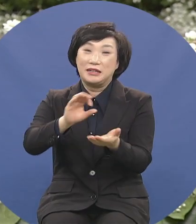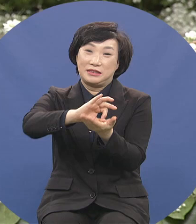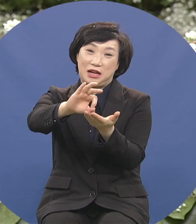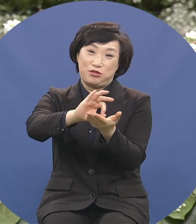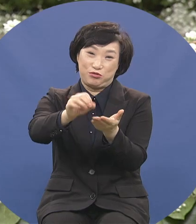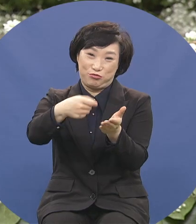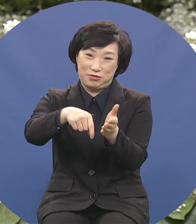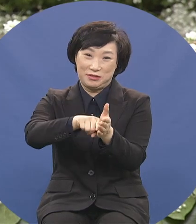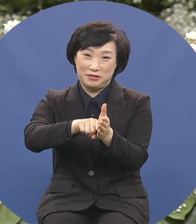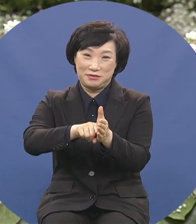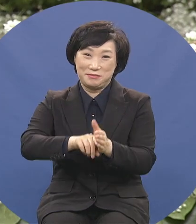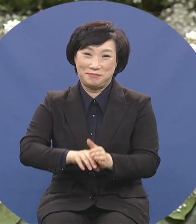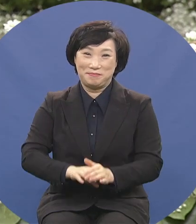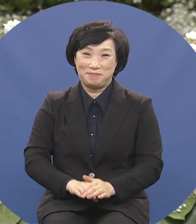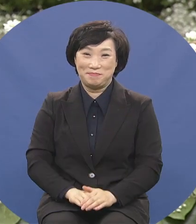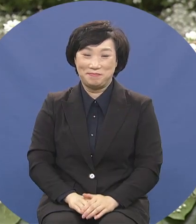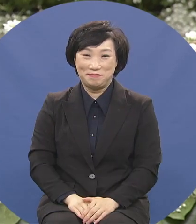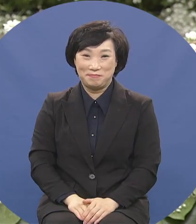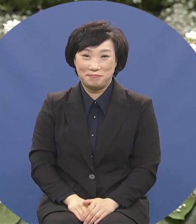사용하기 위해서